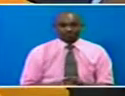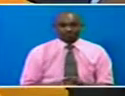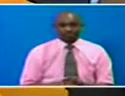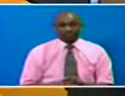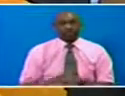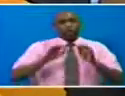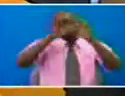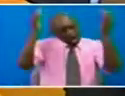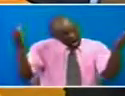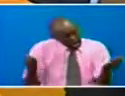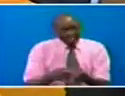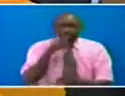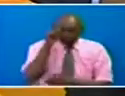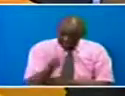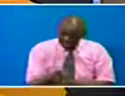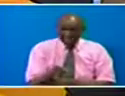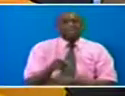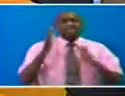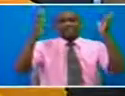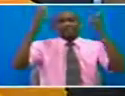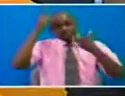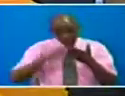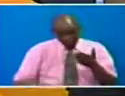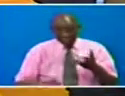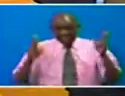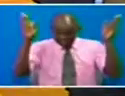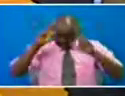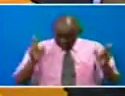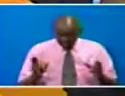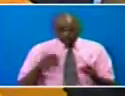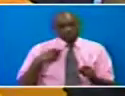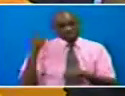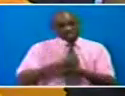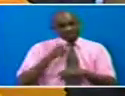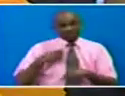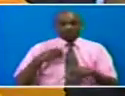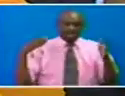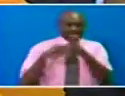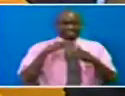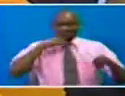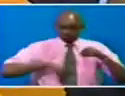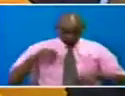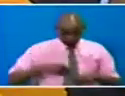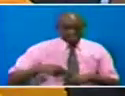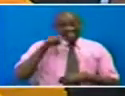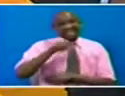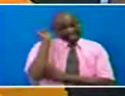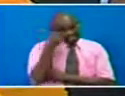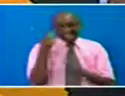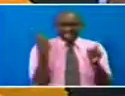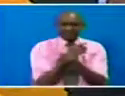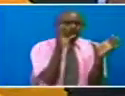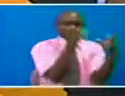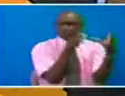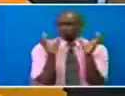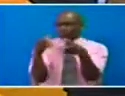Ulimwengu mzima hii leo mtazamaji uliadhimisha siku ya kimataifa ya kupambana na ufisadi. Hapa nchini Kenya makundi yalikusanyika